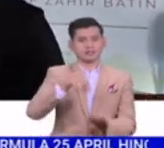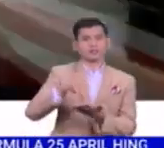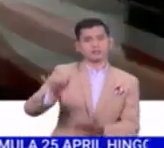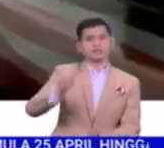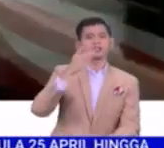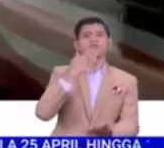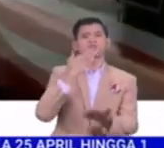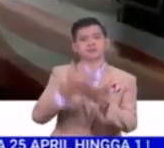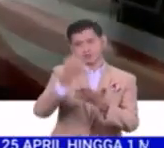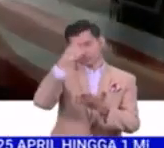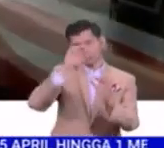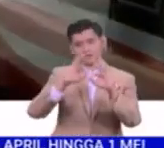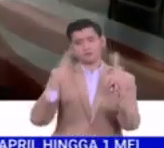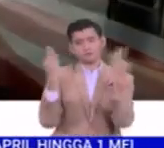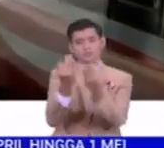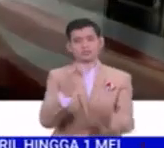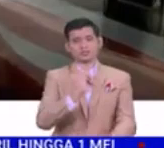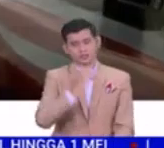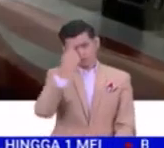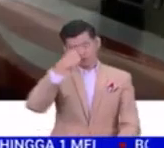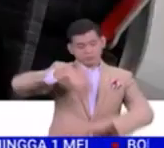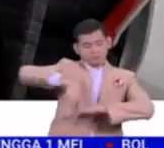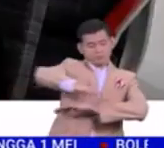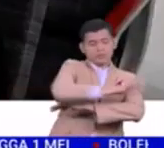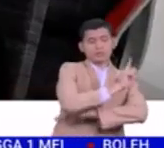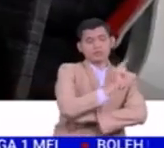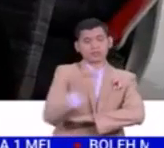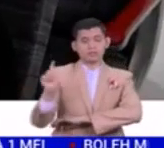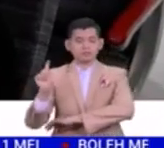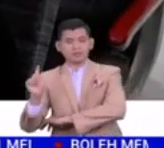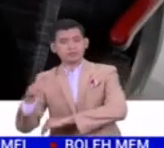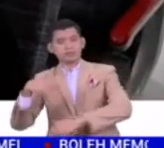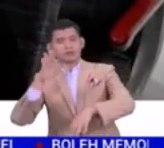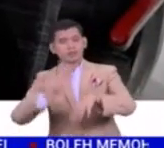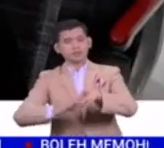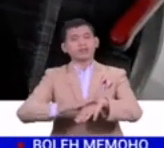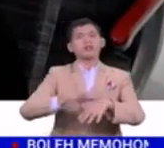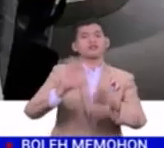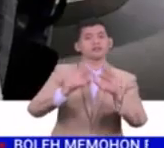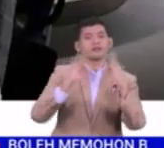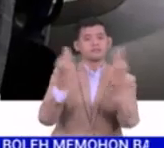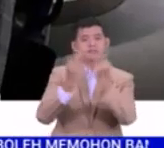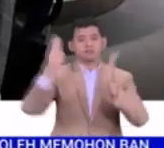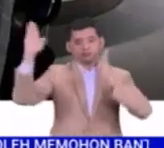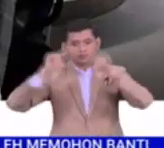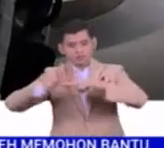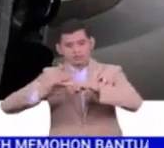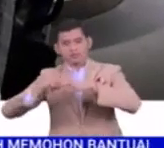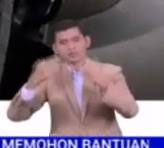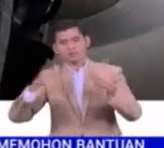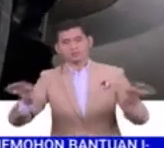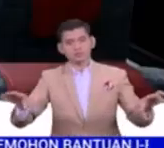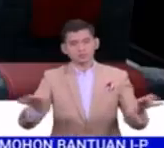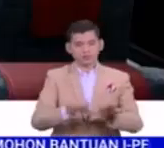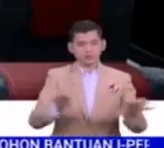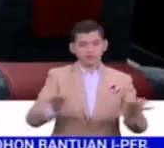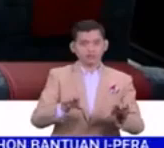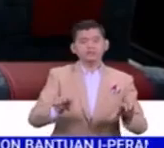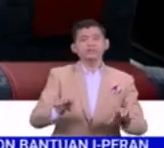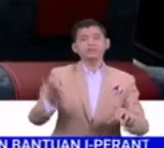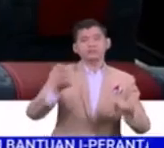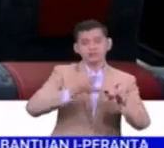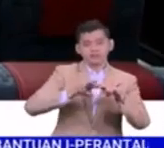saya. Bagi laluan Pantai Timur, tren khas dikenali sebagai ekspres khas keluarga Malaysia telah melakukan perjalanan